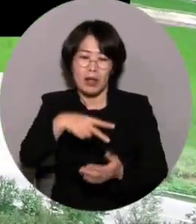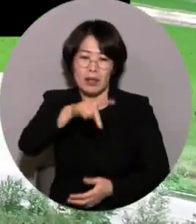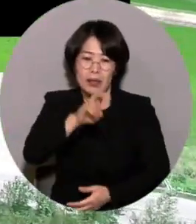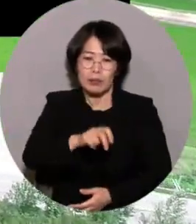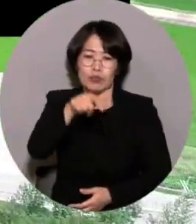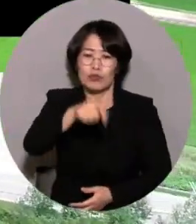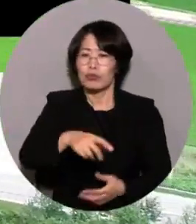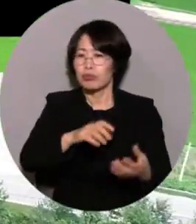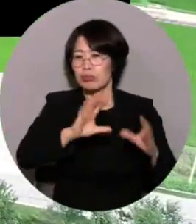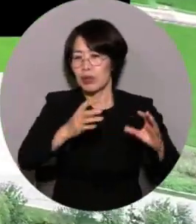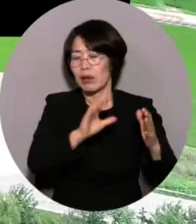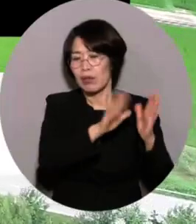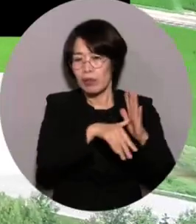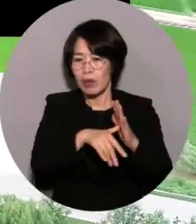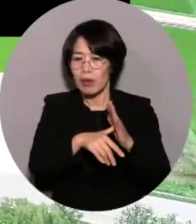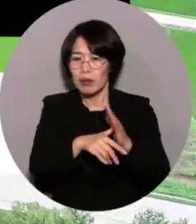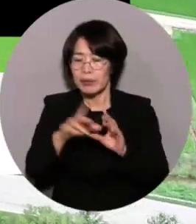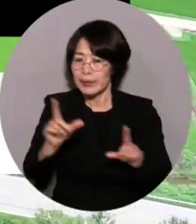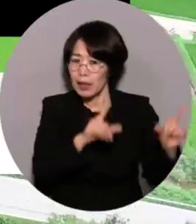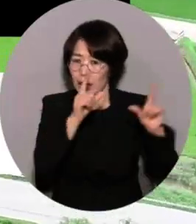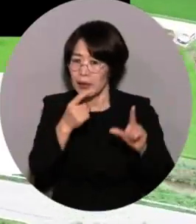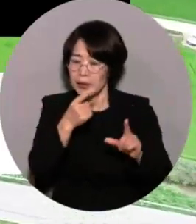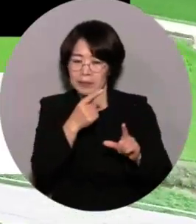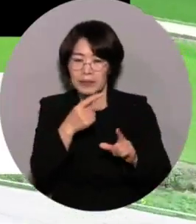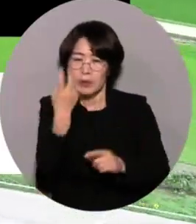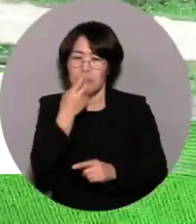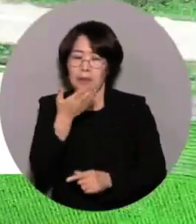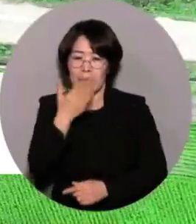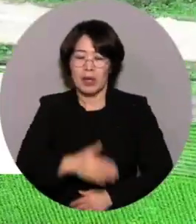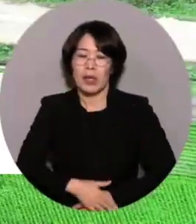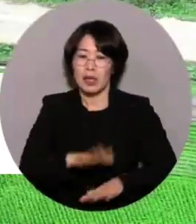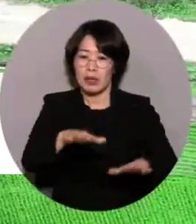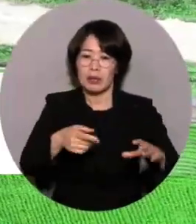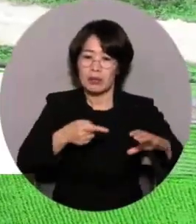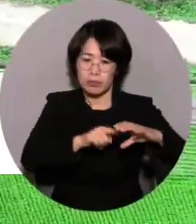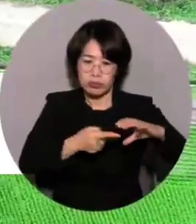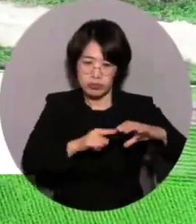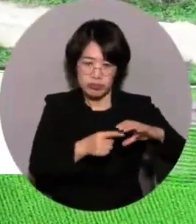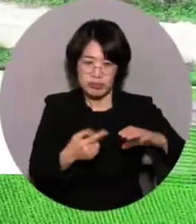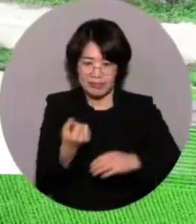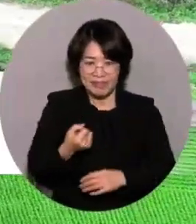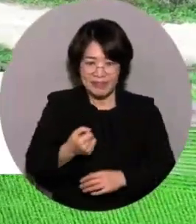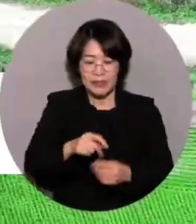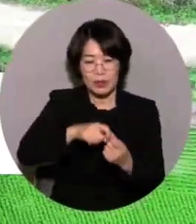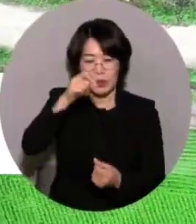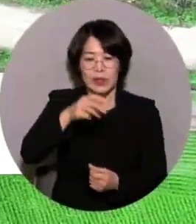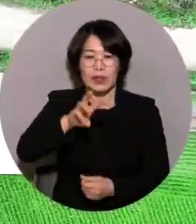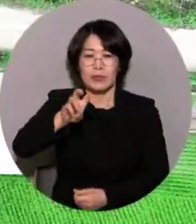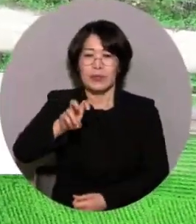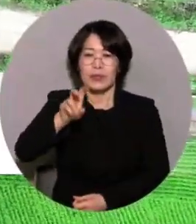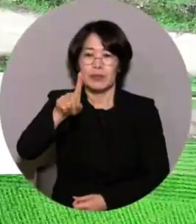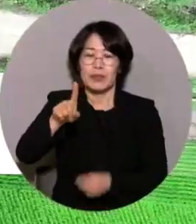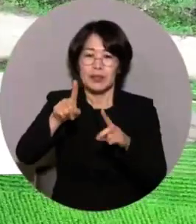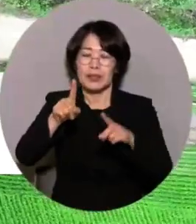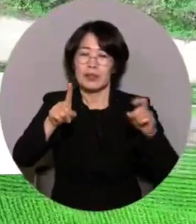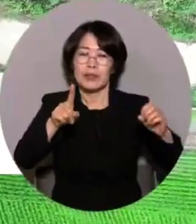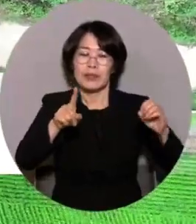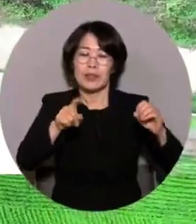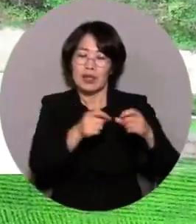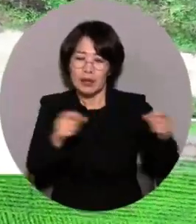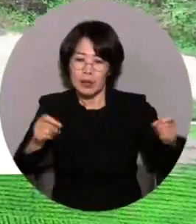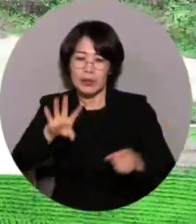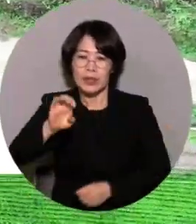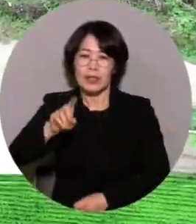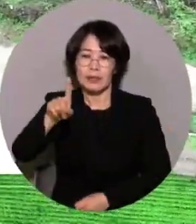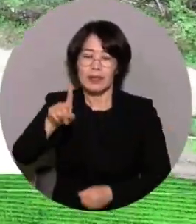학계 관심을 끌고 있습니다 이동식 아궁이 토제품 높이에 31.6 cm 너비에